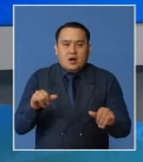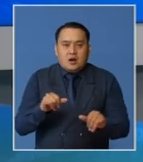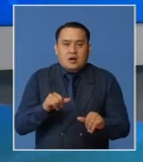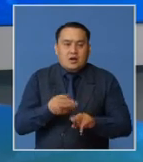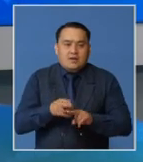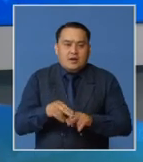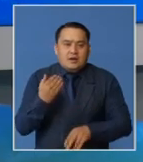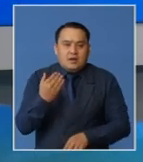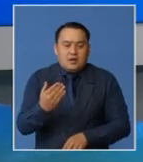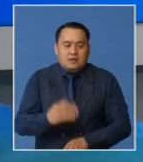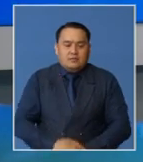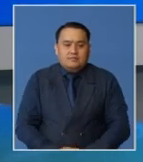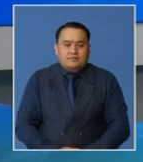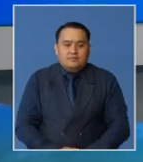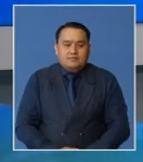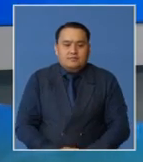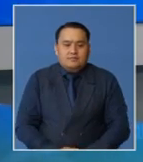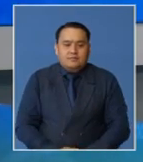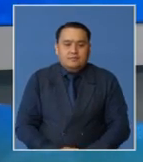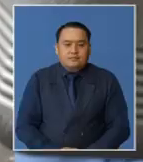ГОМБП, в их числе и КДЛ «Олимп».